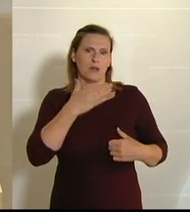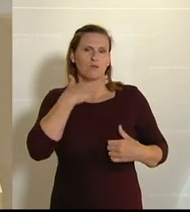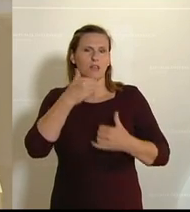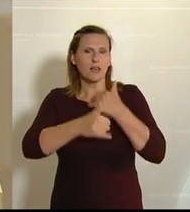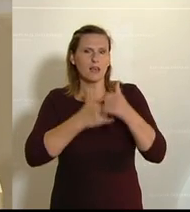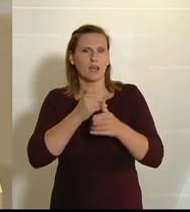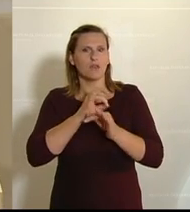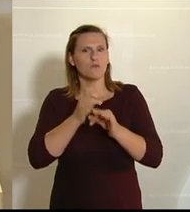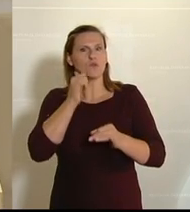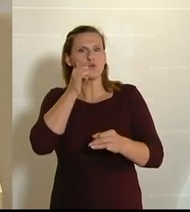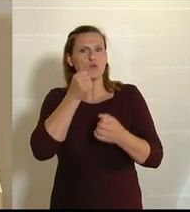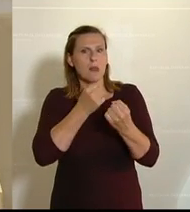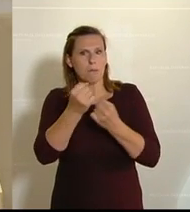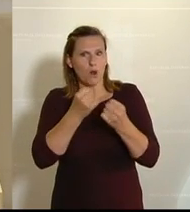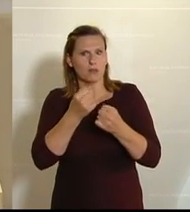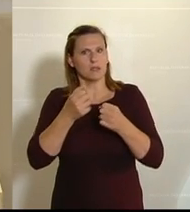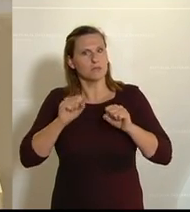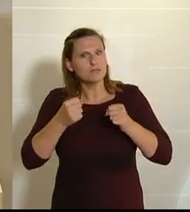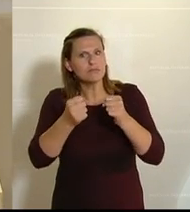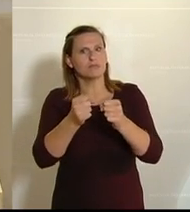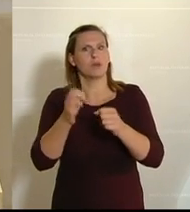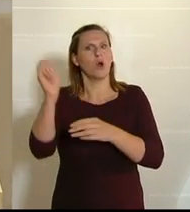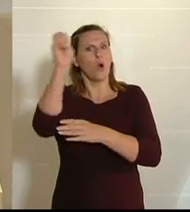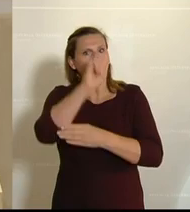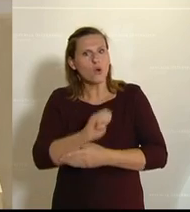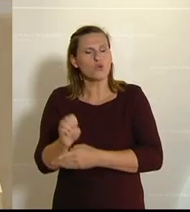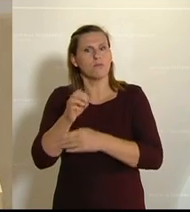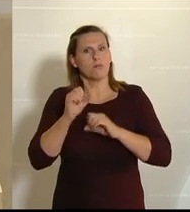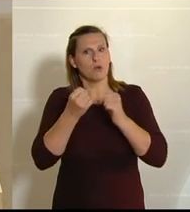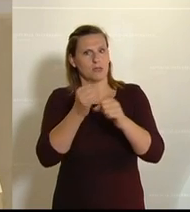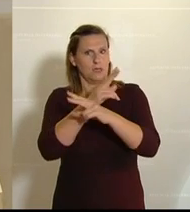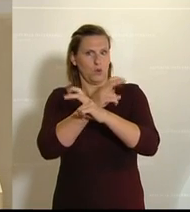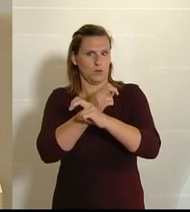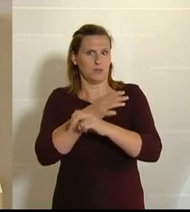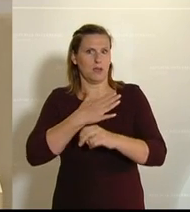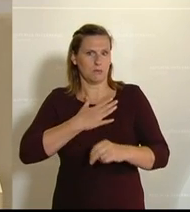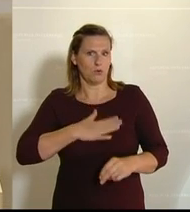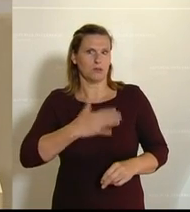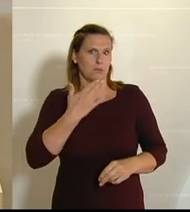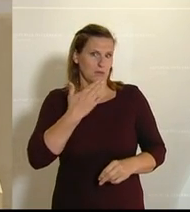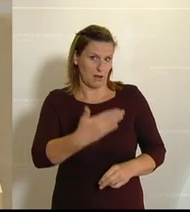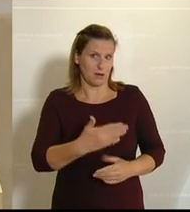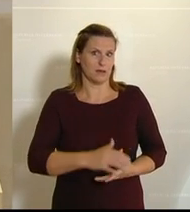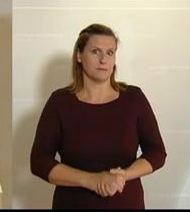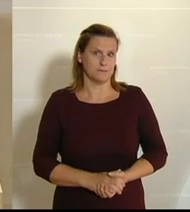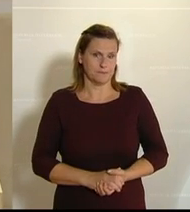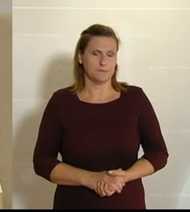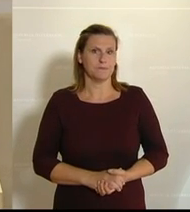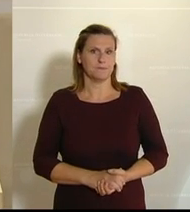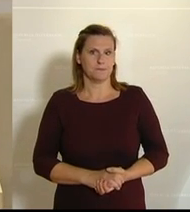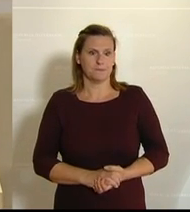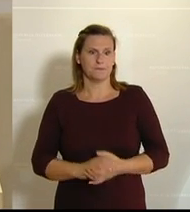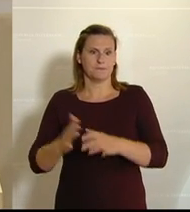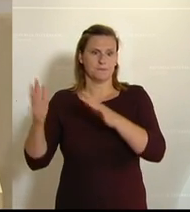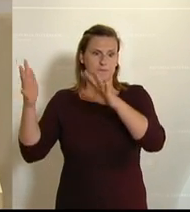für grüne Politik, für europäische Politik in Österreich bedanken möchte.